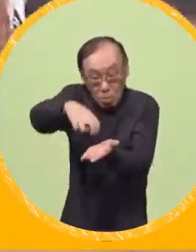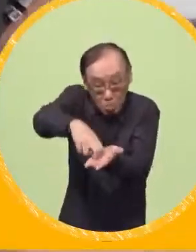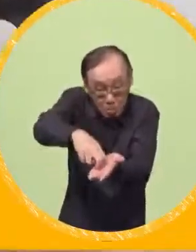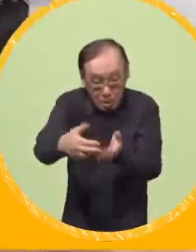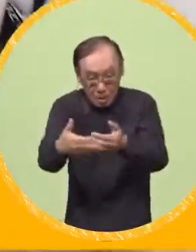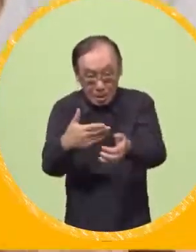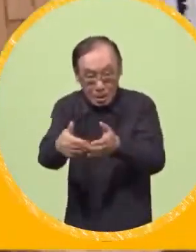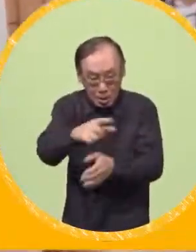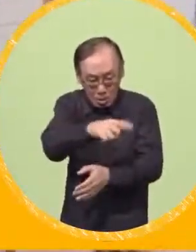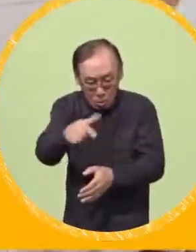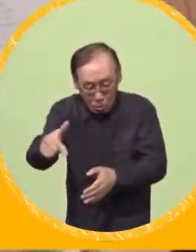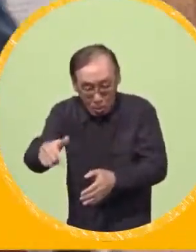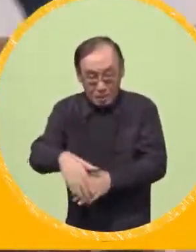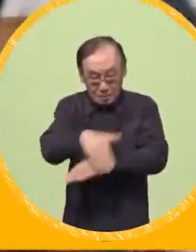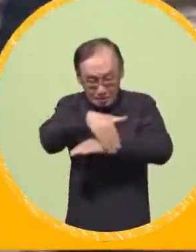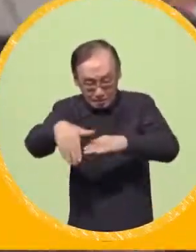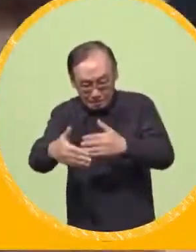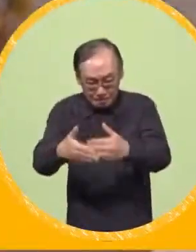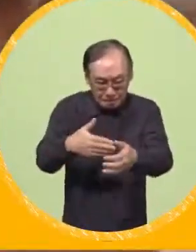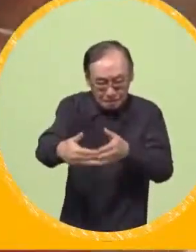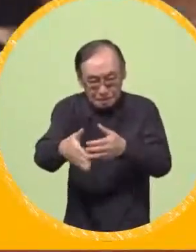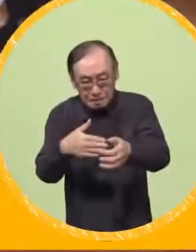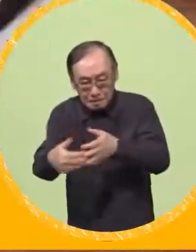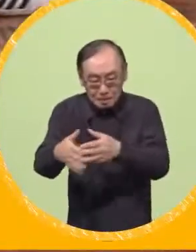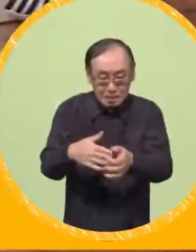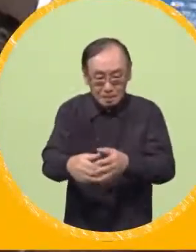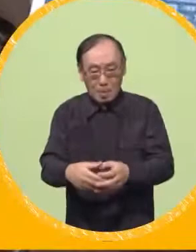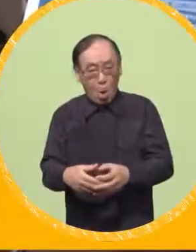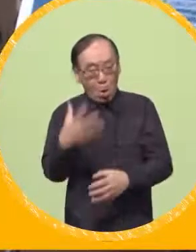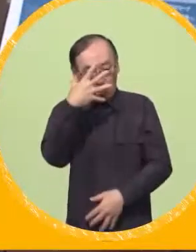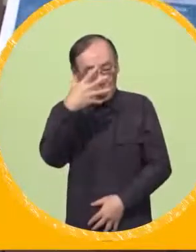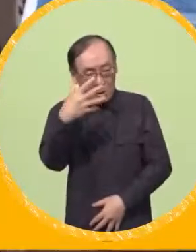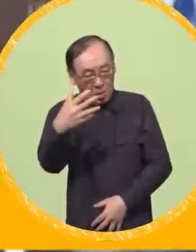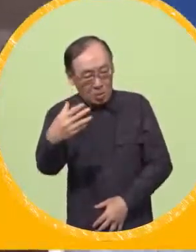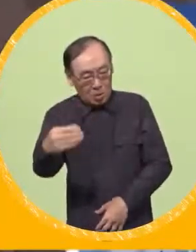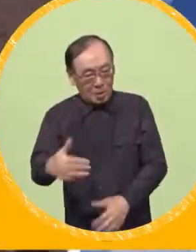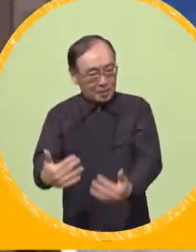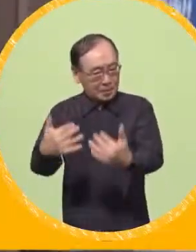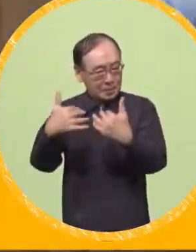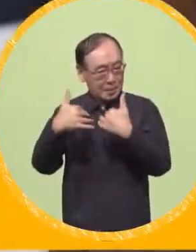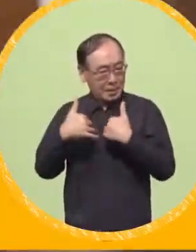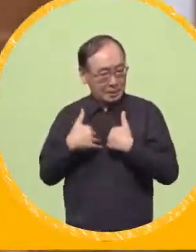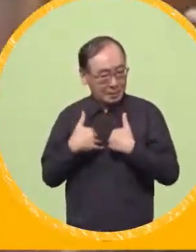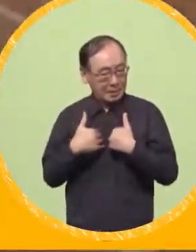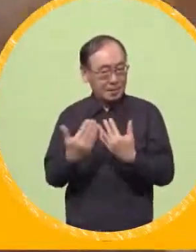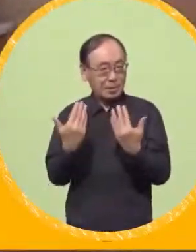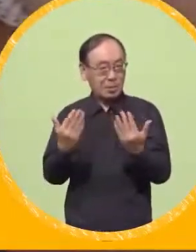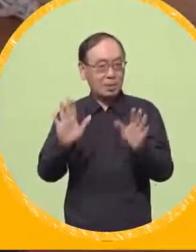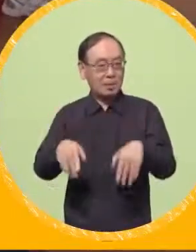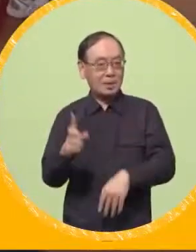を体験してセーリングの魅力を肌で感じる授業となるいました